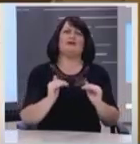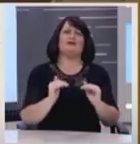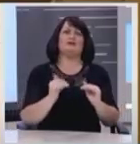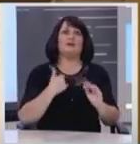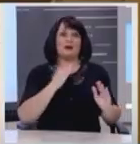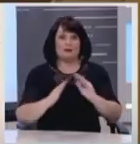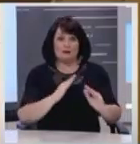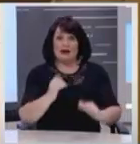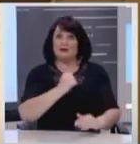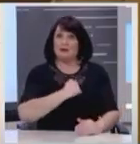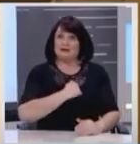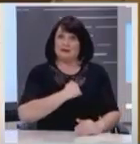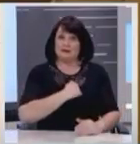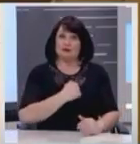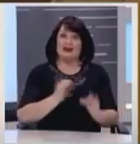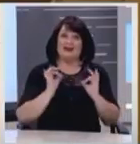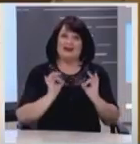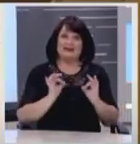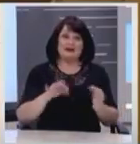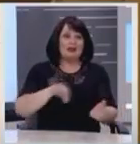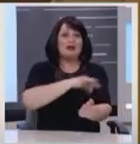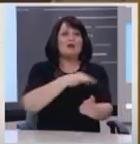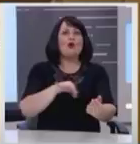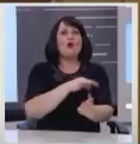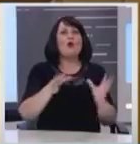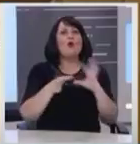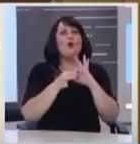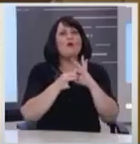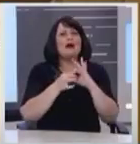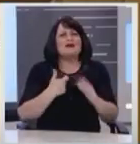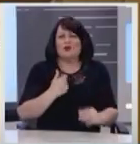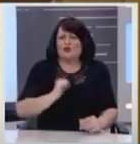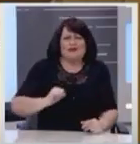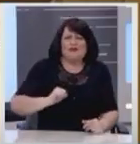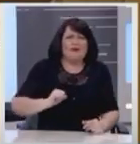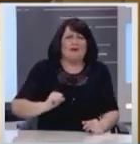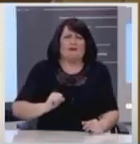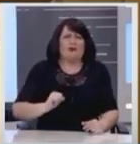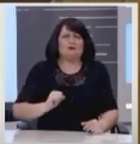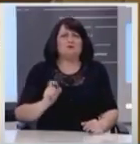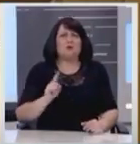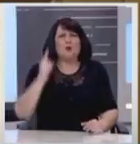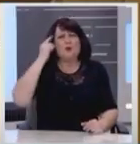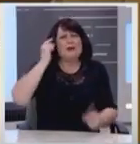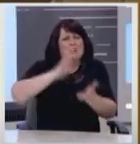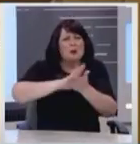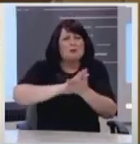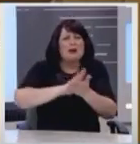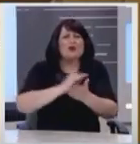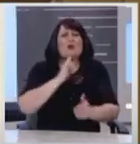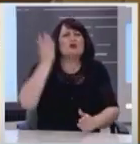Προάσπιση των αρχών μας σε συνδυασμό με μια διπλωματία που δεν βασίζεται σε φοβίες και σε αιμονές του